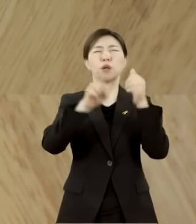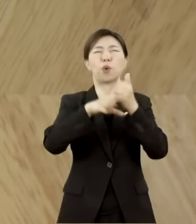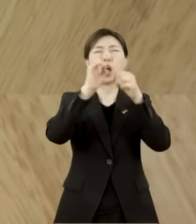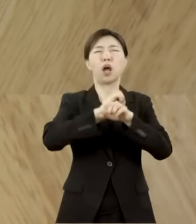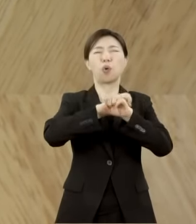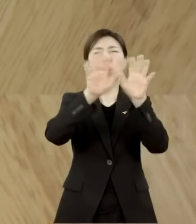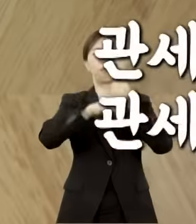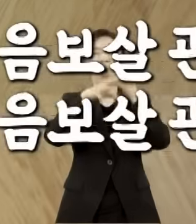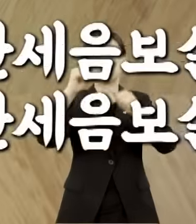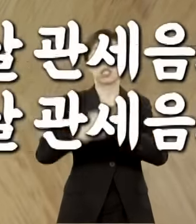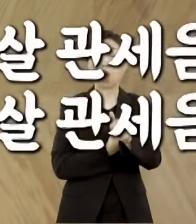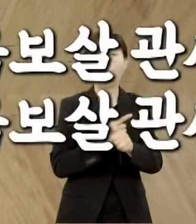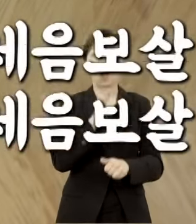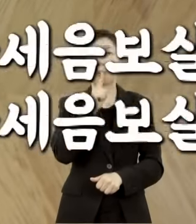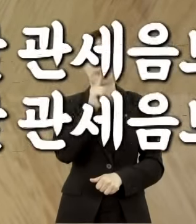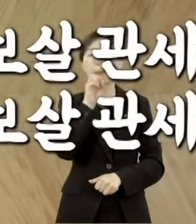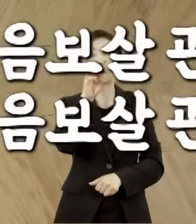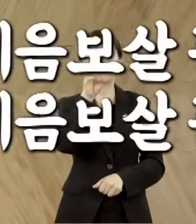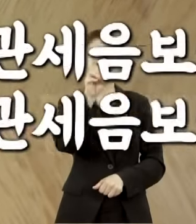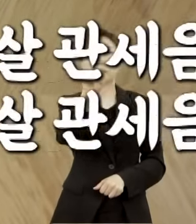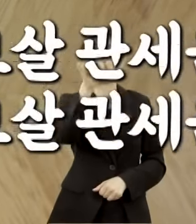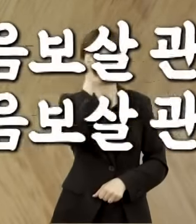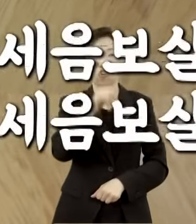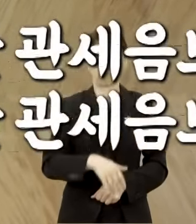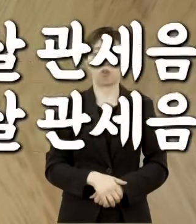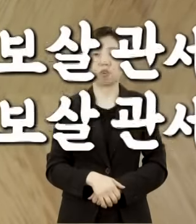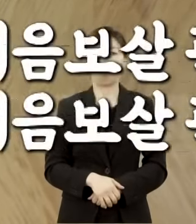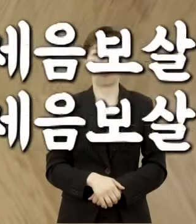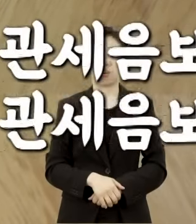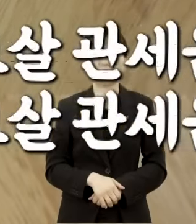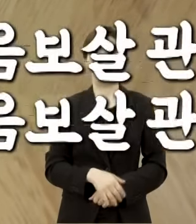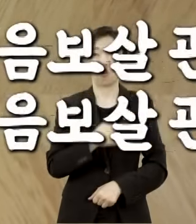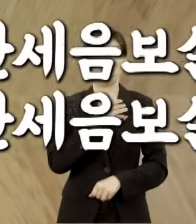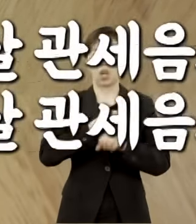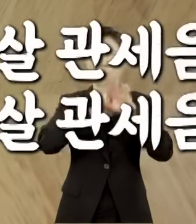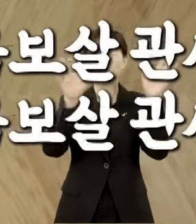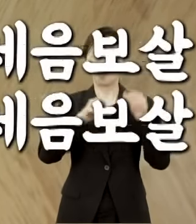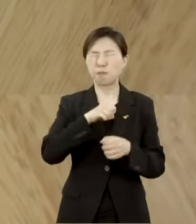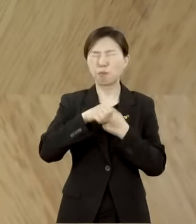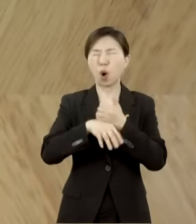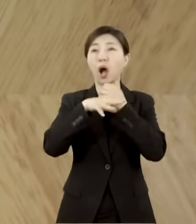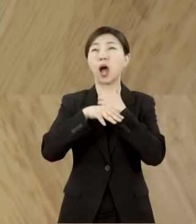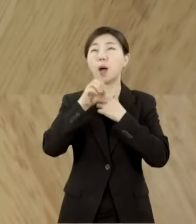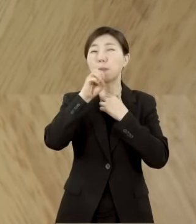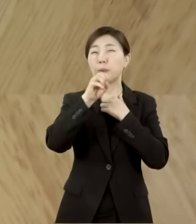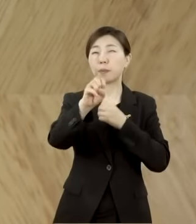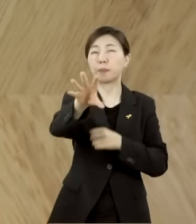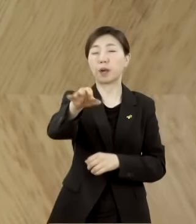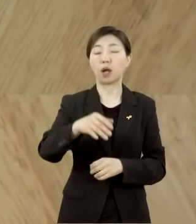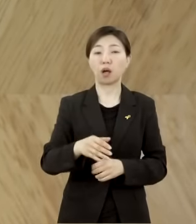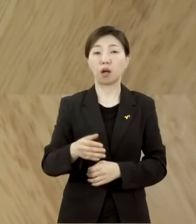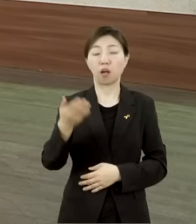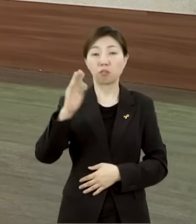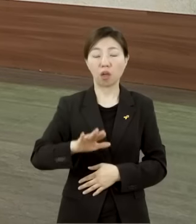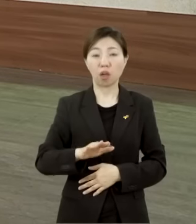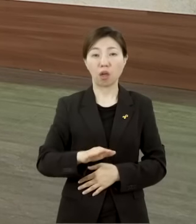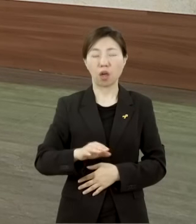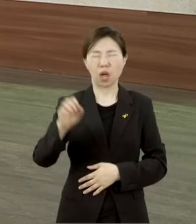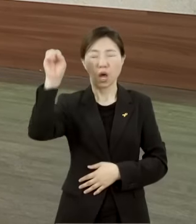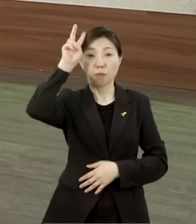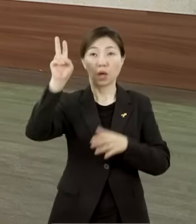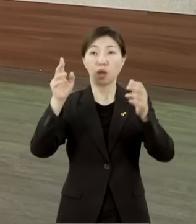순간 관세보살 관세보살 관세보살 관세보살 그냥 자기도 물게 관세보살 막 입에서 막 튀어나오더라